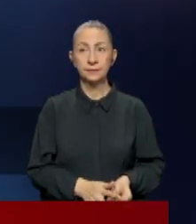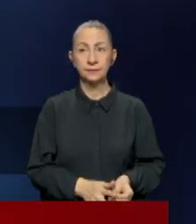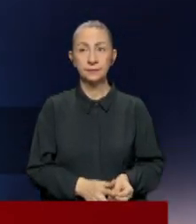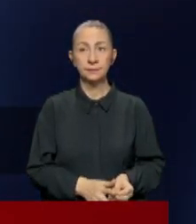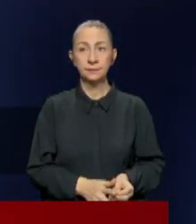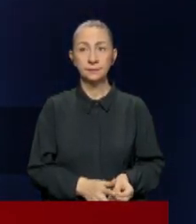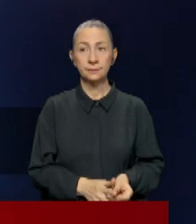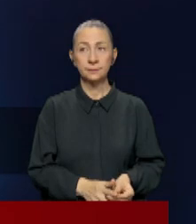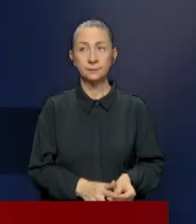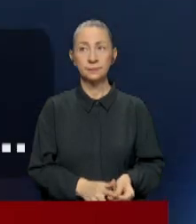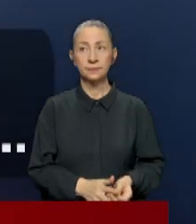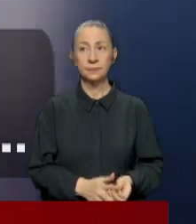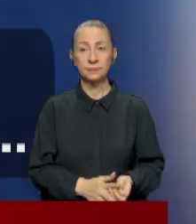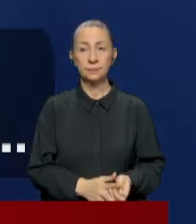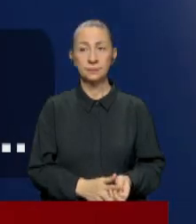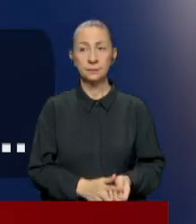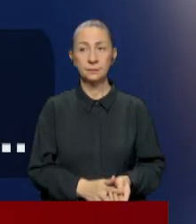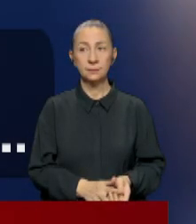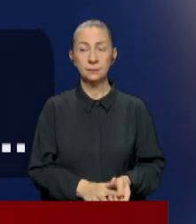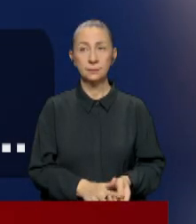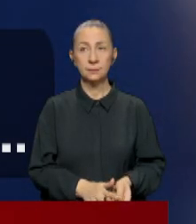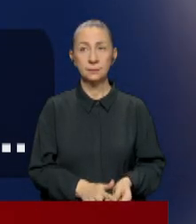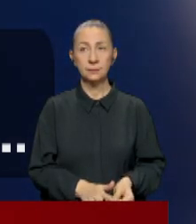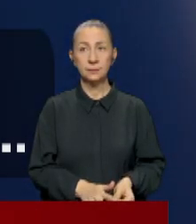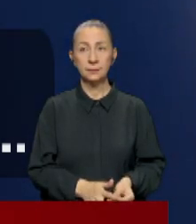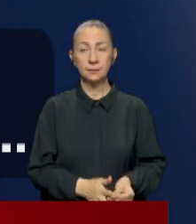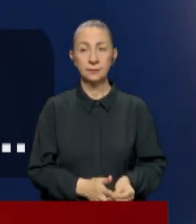Bizi dinlemedi. Her zamanki gördü.